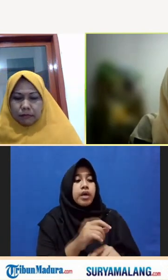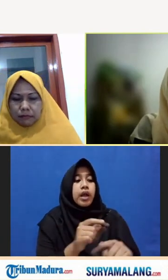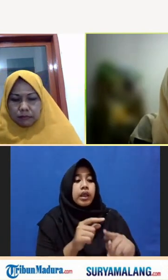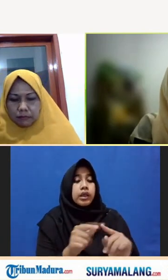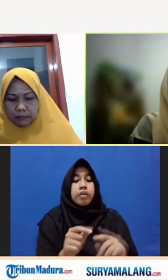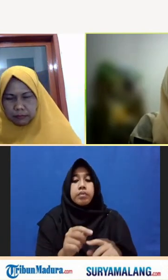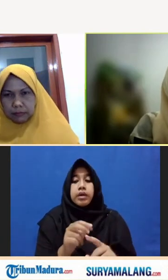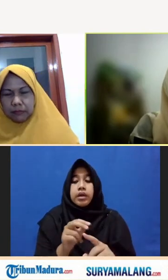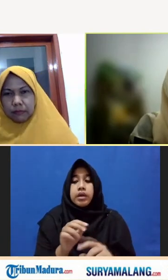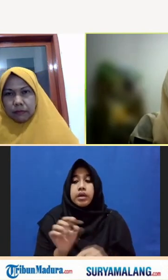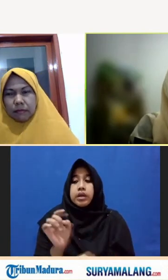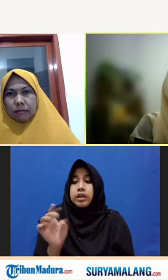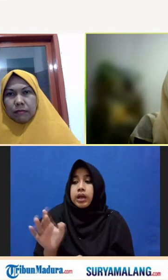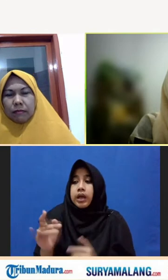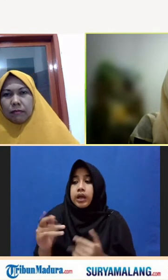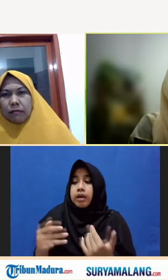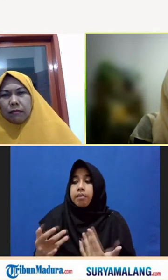sisi,